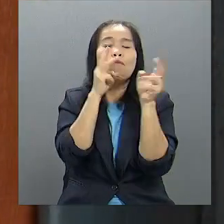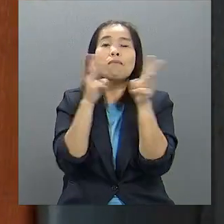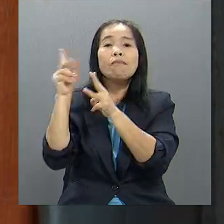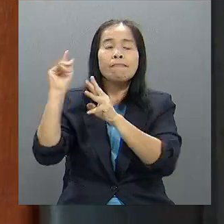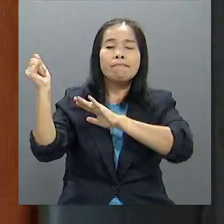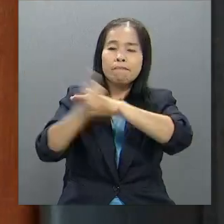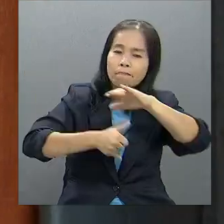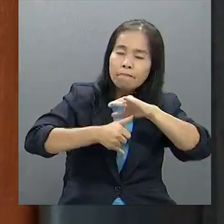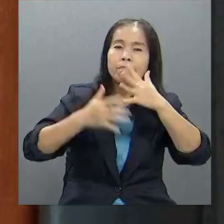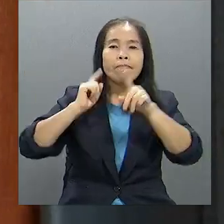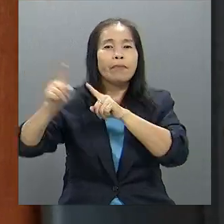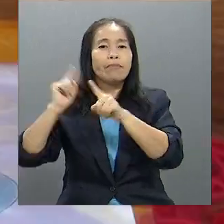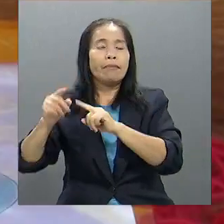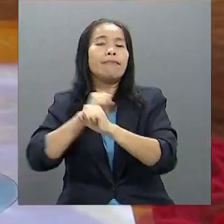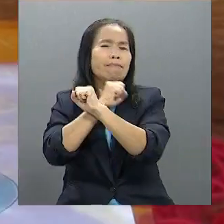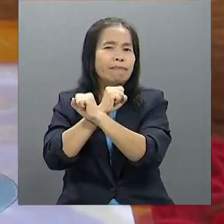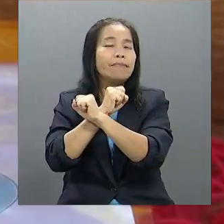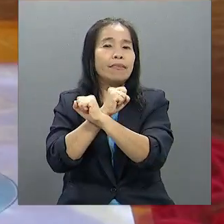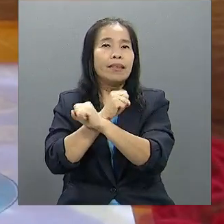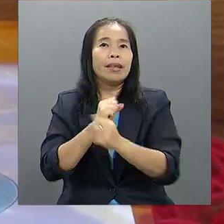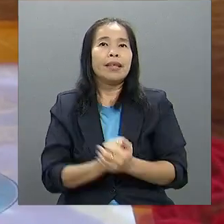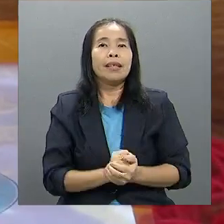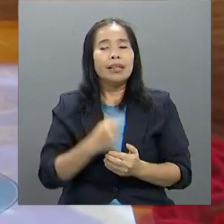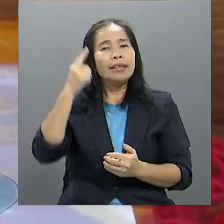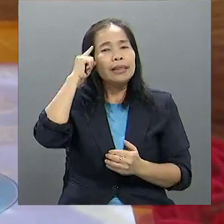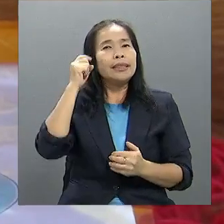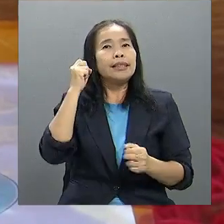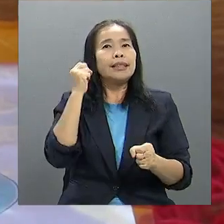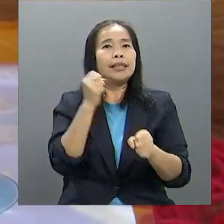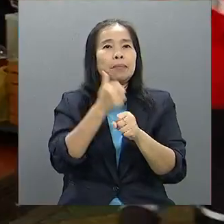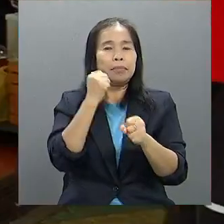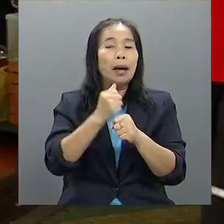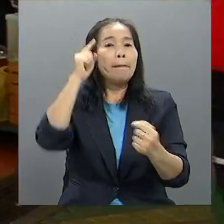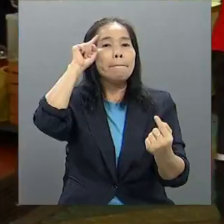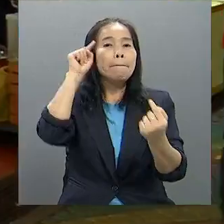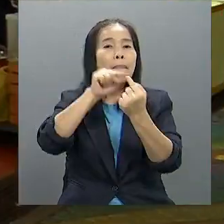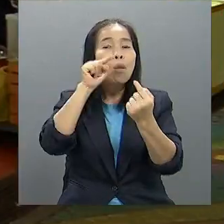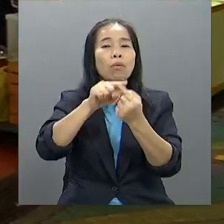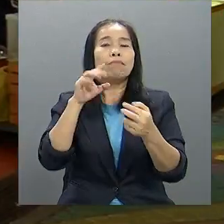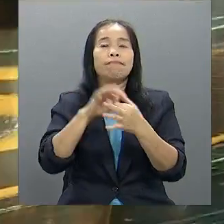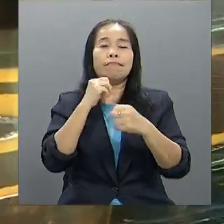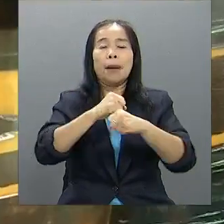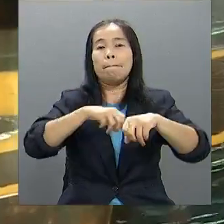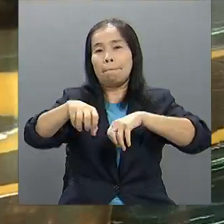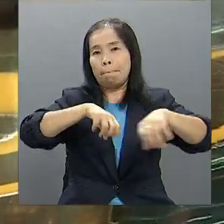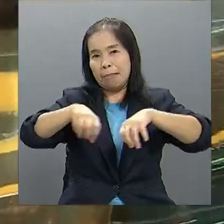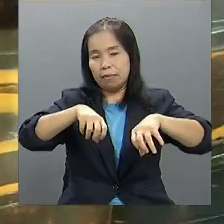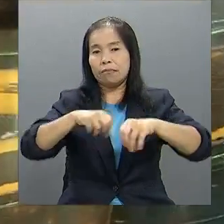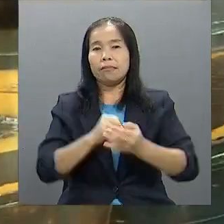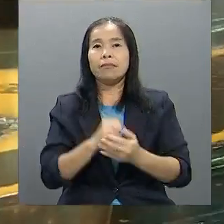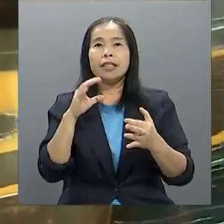ครับเราอาจจะยังต้องจัดการก็คือความกลัว